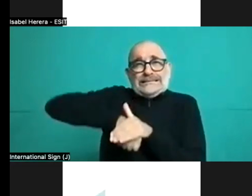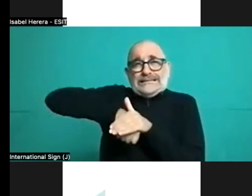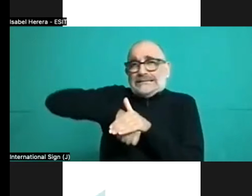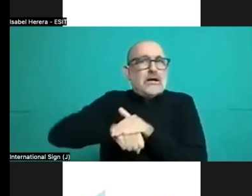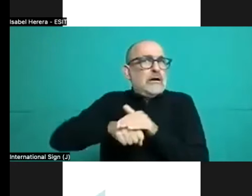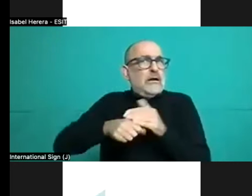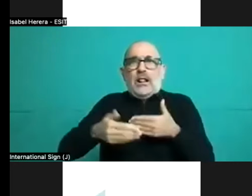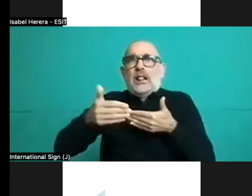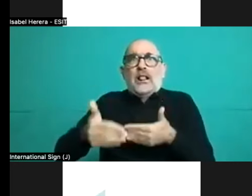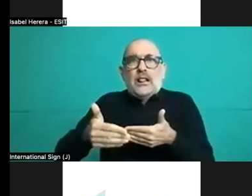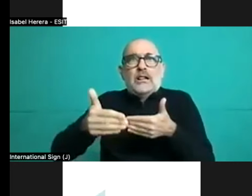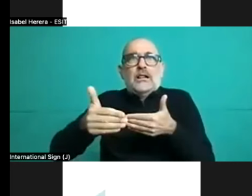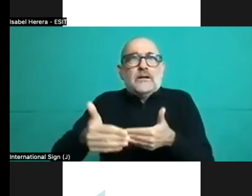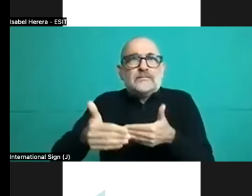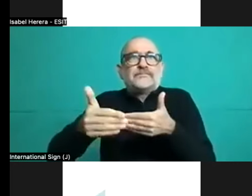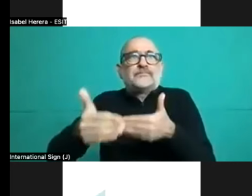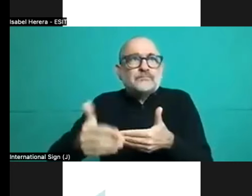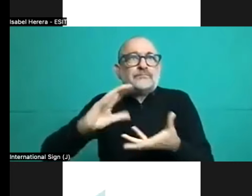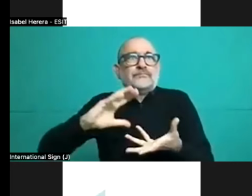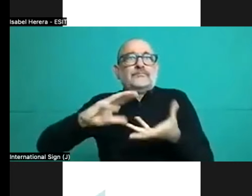Et finalement, comme je vous disais,